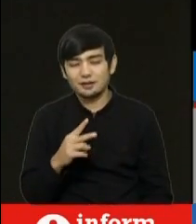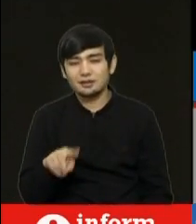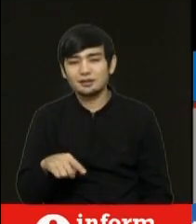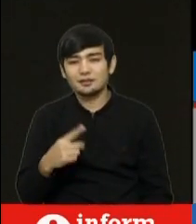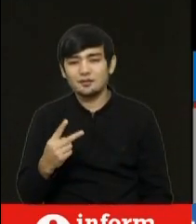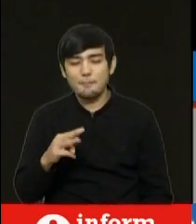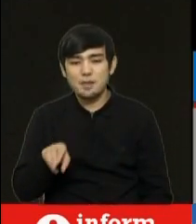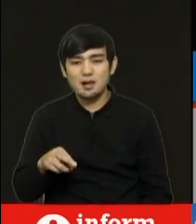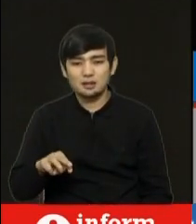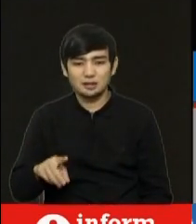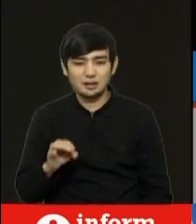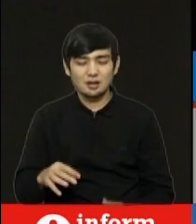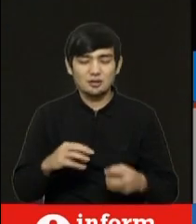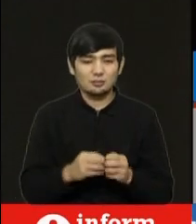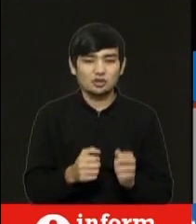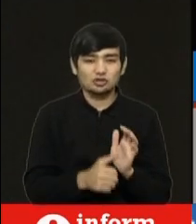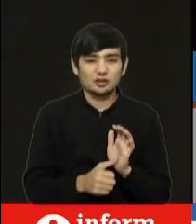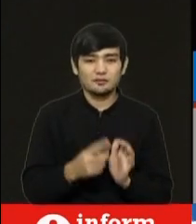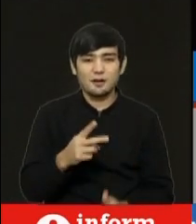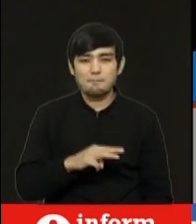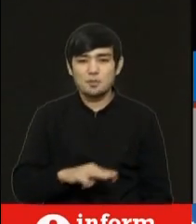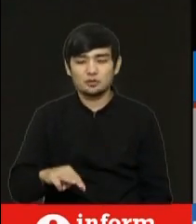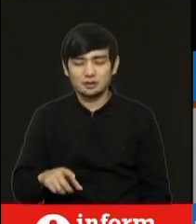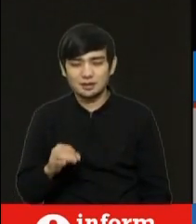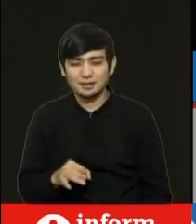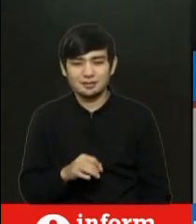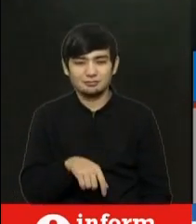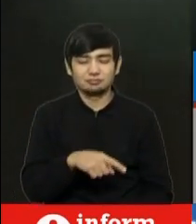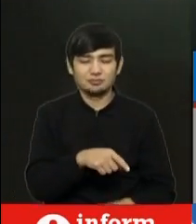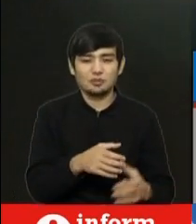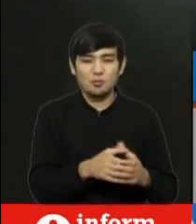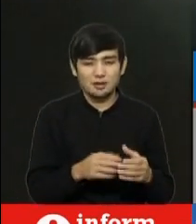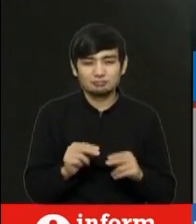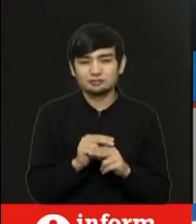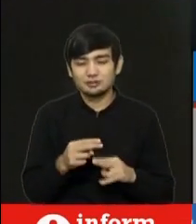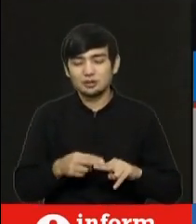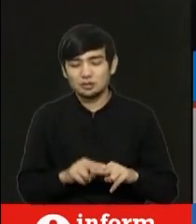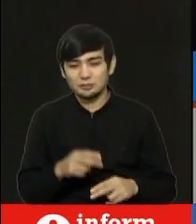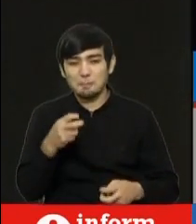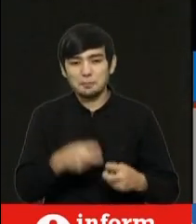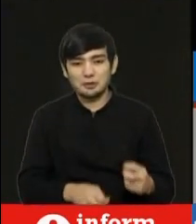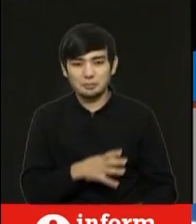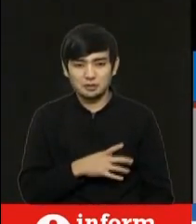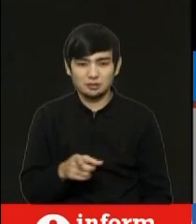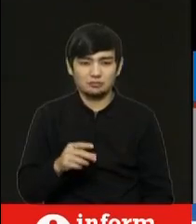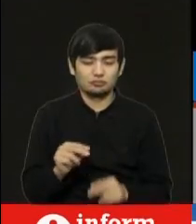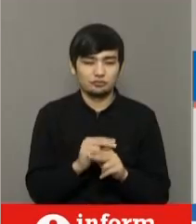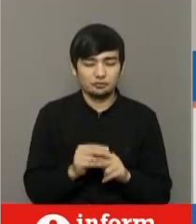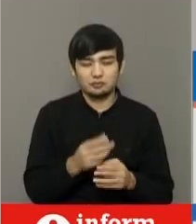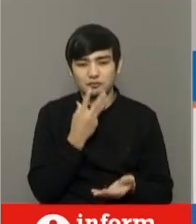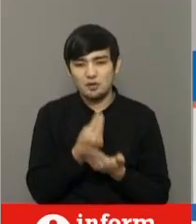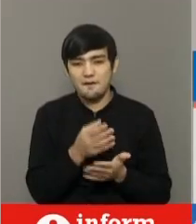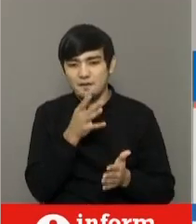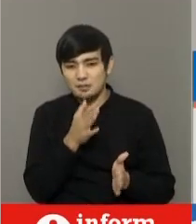тенге. Исполненная сумма 62 миллиона тенге. Генеральный подрядчик считает, что фонари вышли из строя из-за недолжного обслуживания.